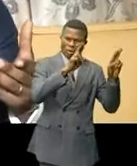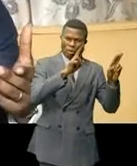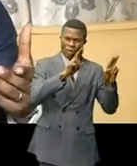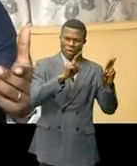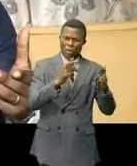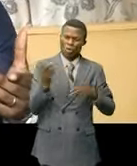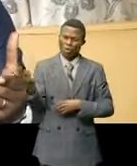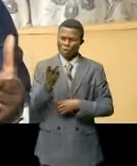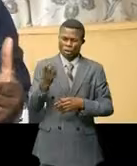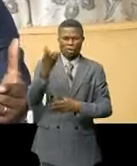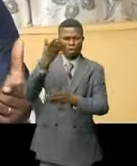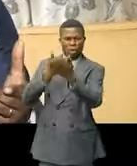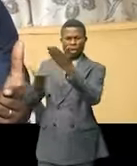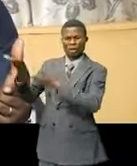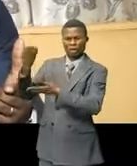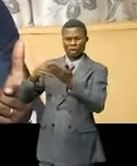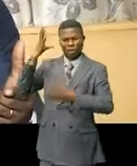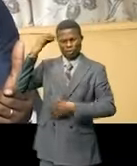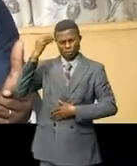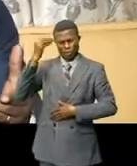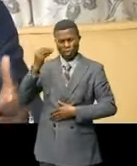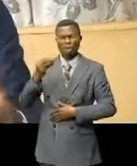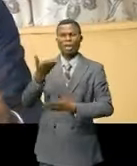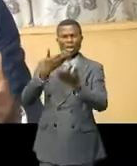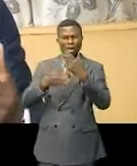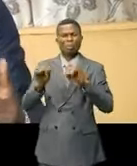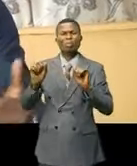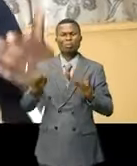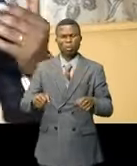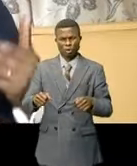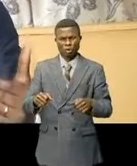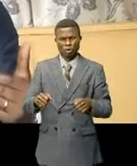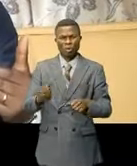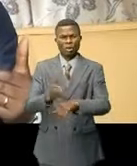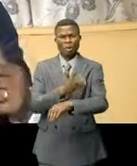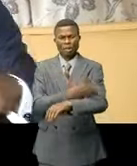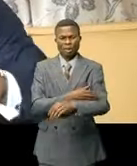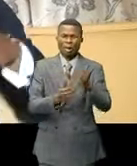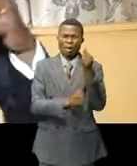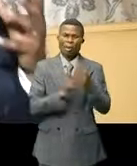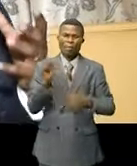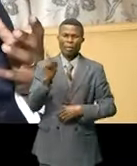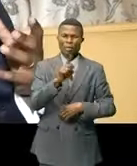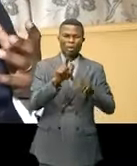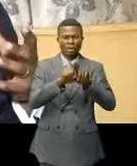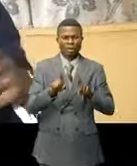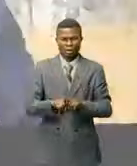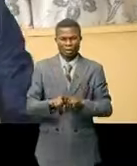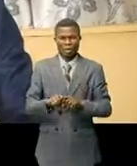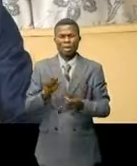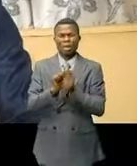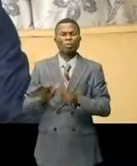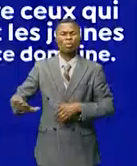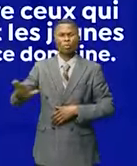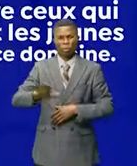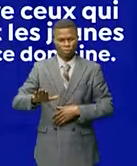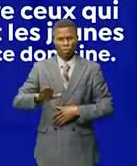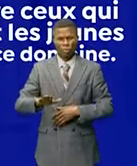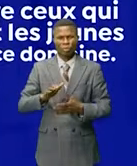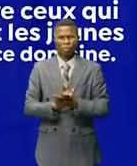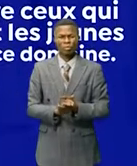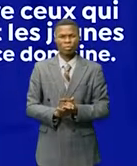partir de la transmission, s'assurer que la relève, elle pourra aussi bien au niveau individuel qu'au niveau du pays, peut être assurée.